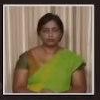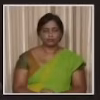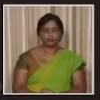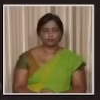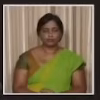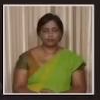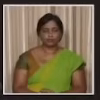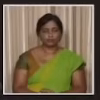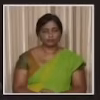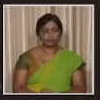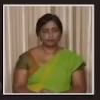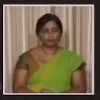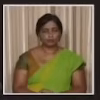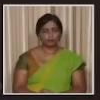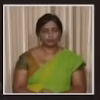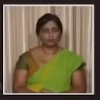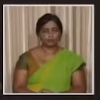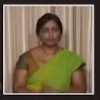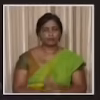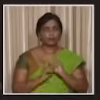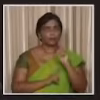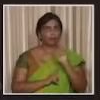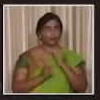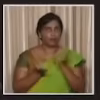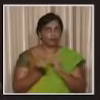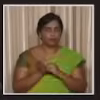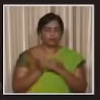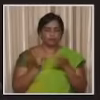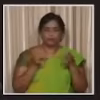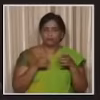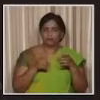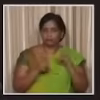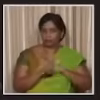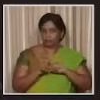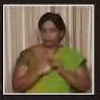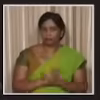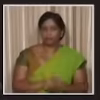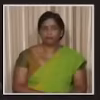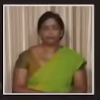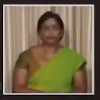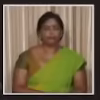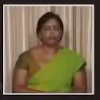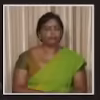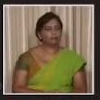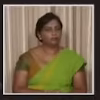නැතිනවා බොහොම සුදේ you read that order please parliament යලි රැස්සේ